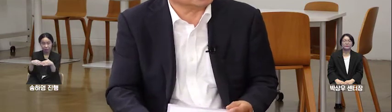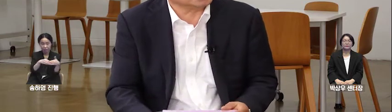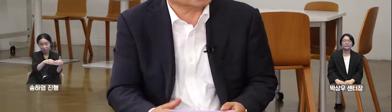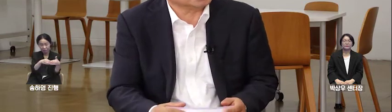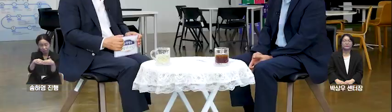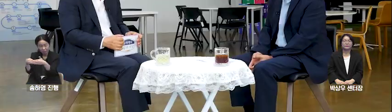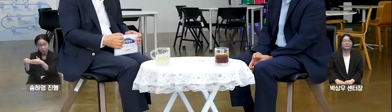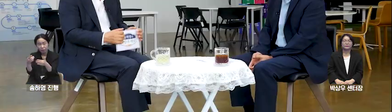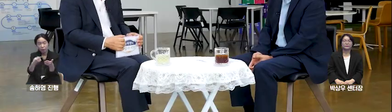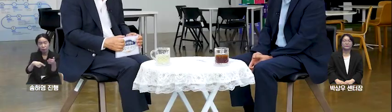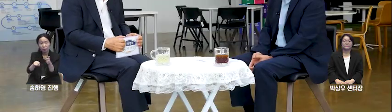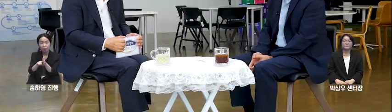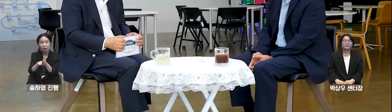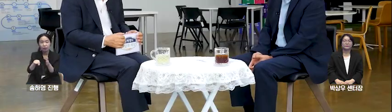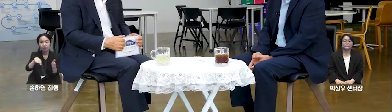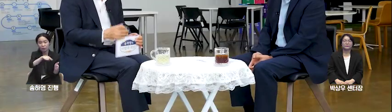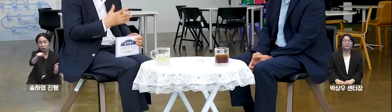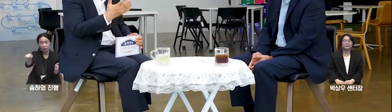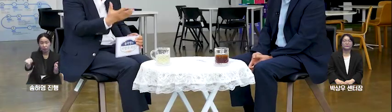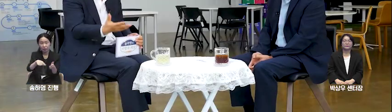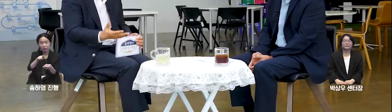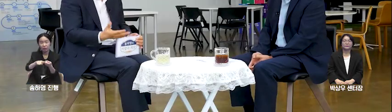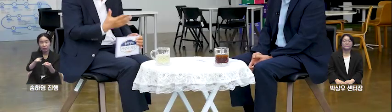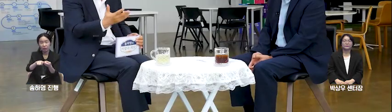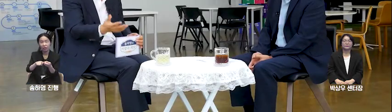있을지 그분들에 대한